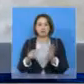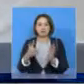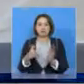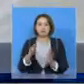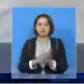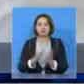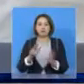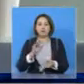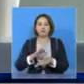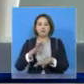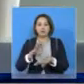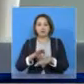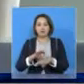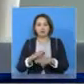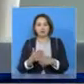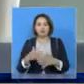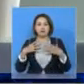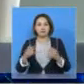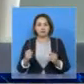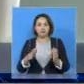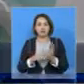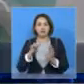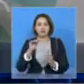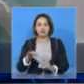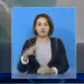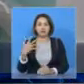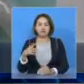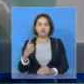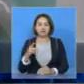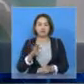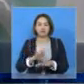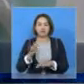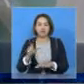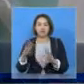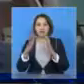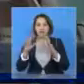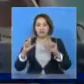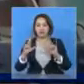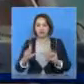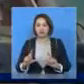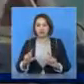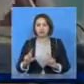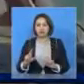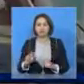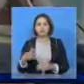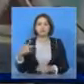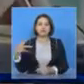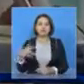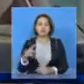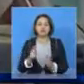6728 симптомами заболевания. Выздоровели 9051 больной, на домашнем карантине находится